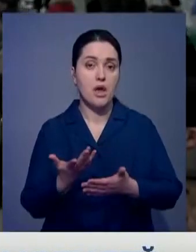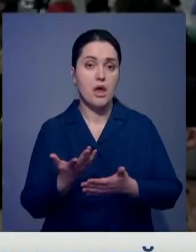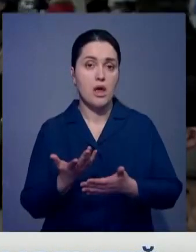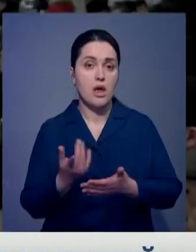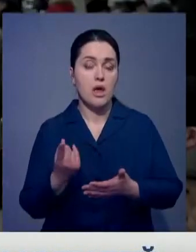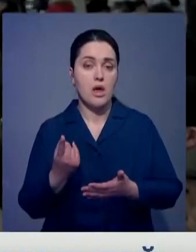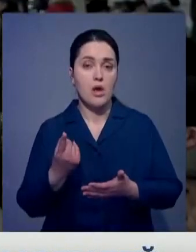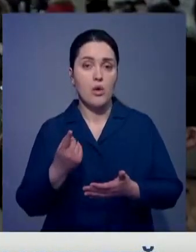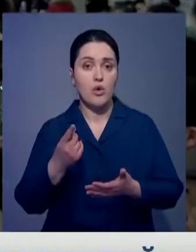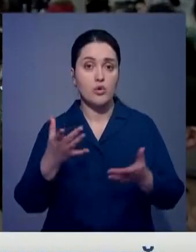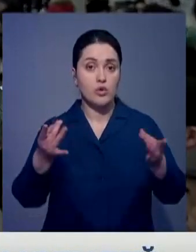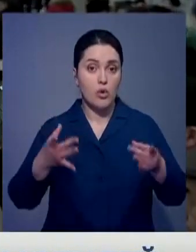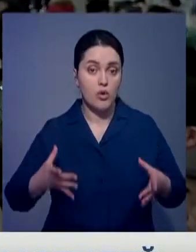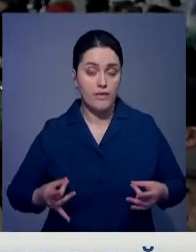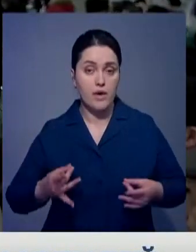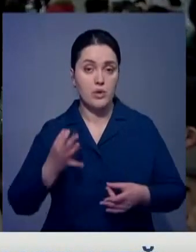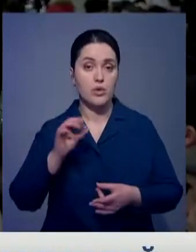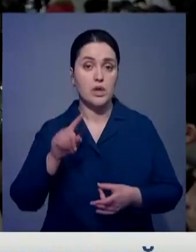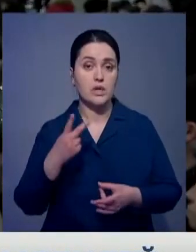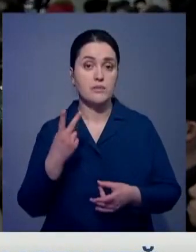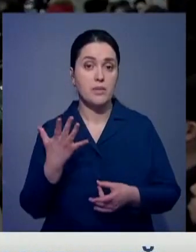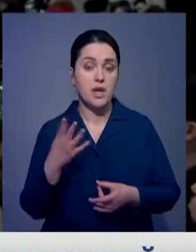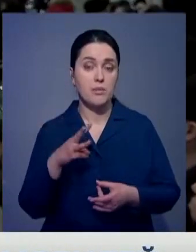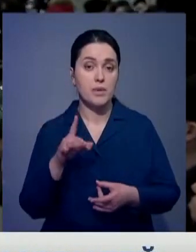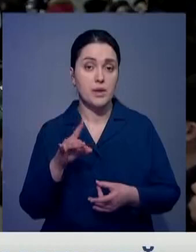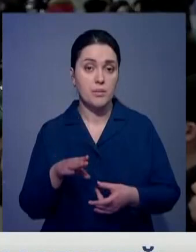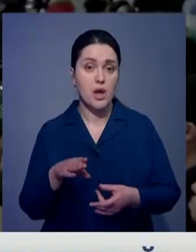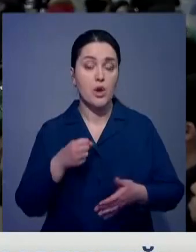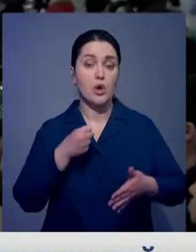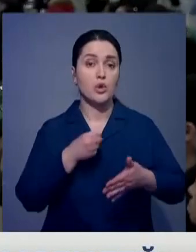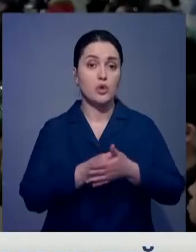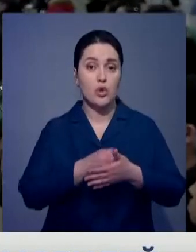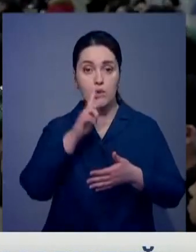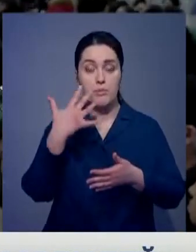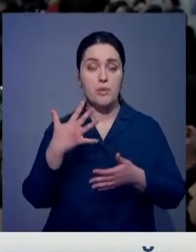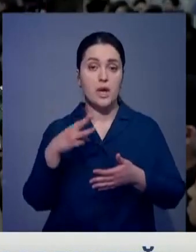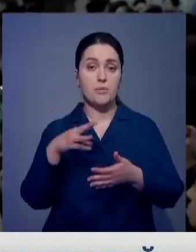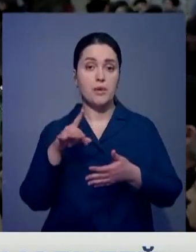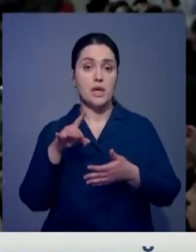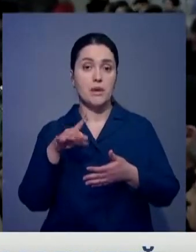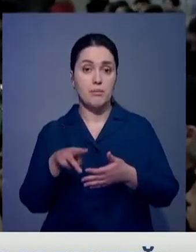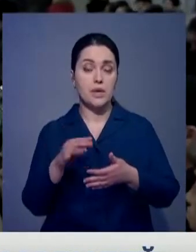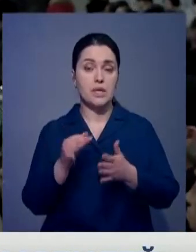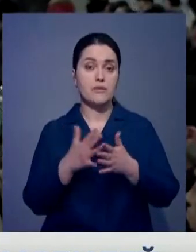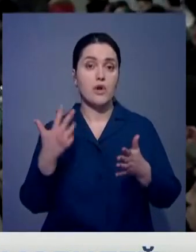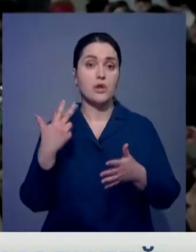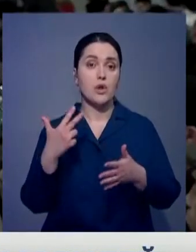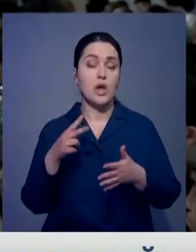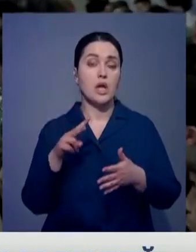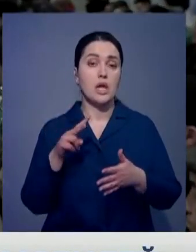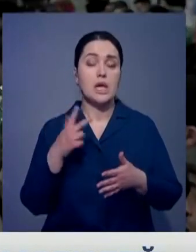0,25 МРП, до 3 лет это 50 МРП, и свыше 3 лет